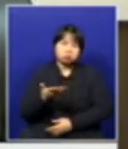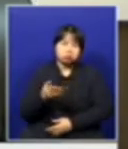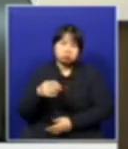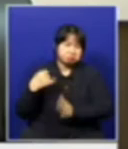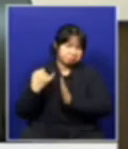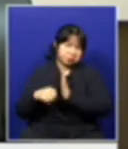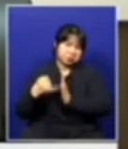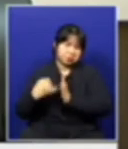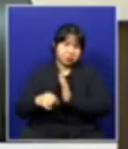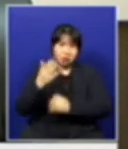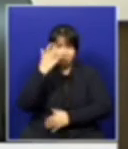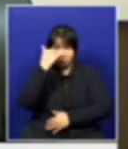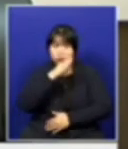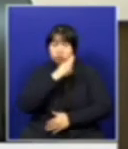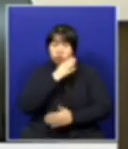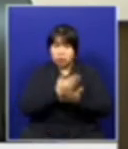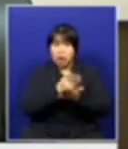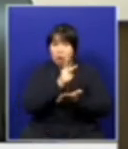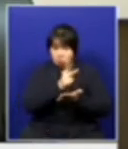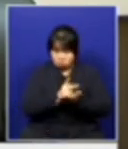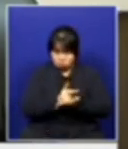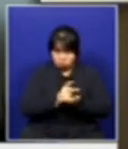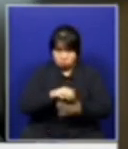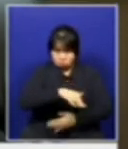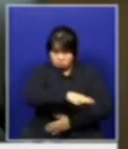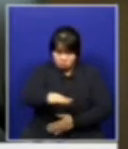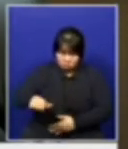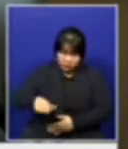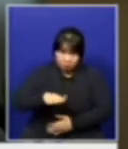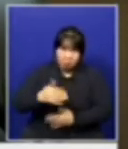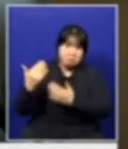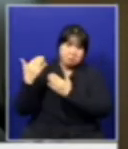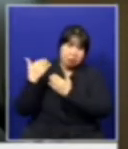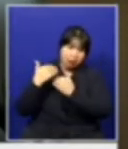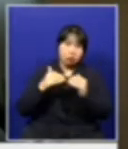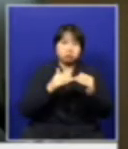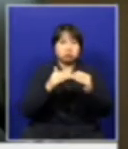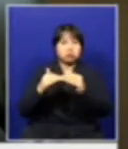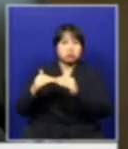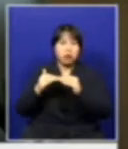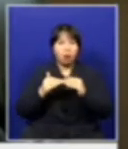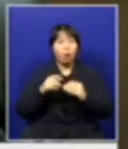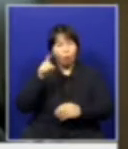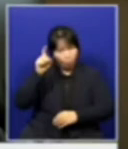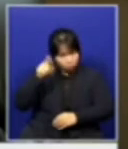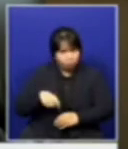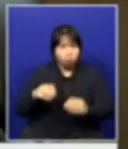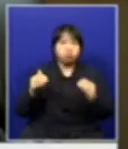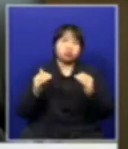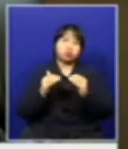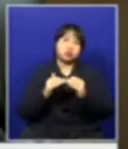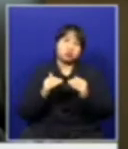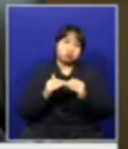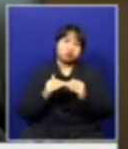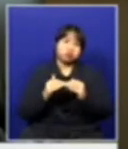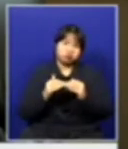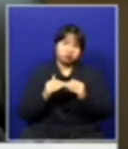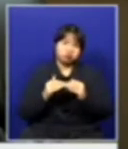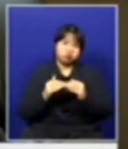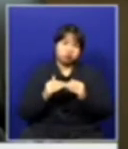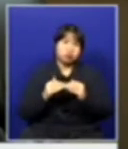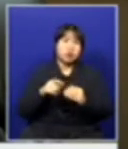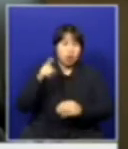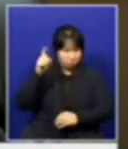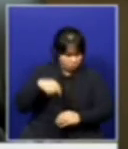ะว่าเงินกู้เนี่ยเมื่อประชาชนทุกคนรับผิดชอบร่วมกันเนี่ยฮะทุกคนควรจะได้รับสิทธิ์จากเงินเยียวยาจำนวนนี้ทั้งหมดนะฮะ